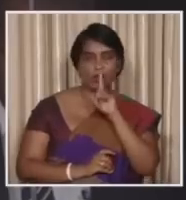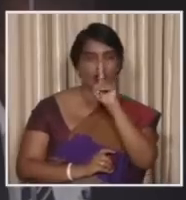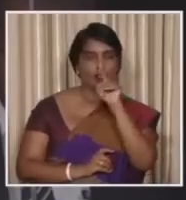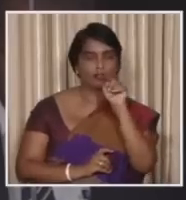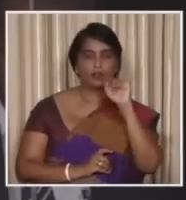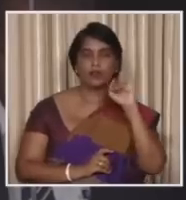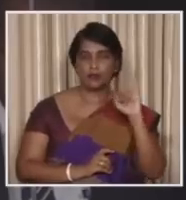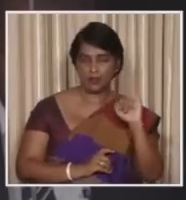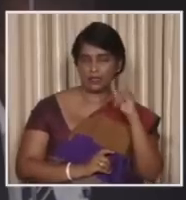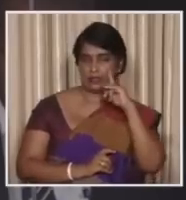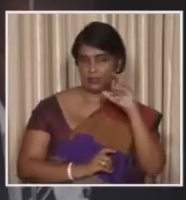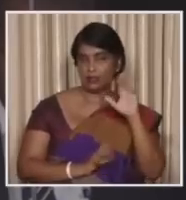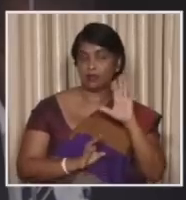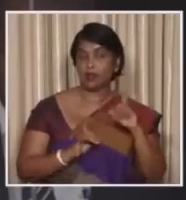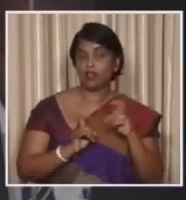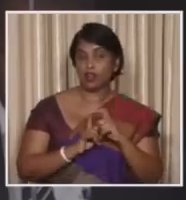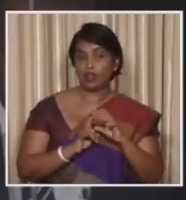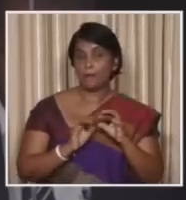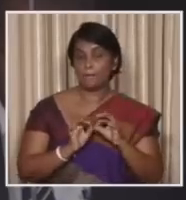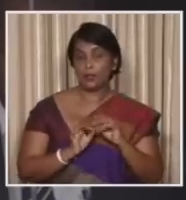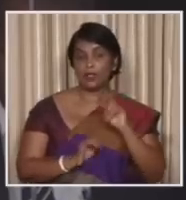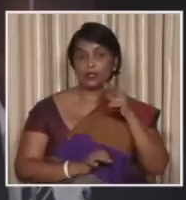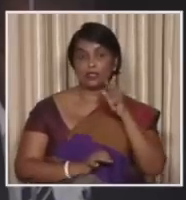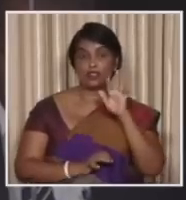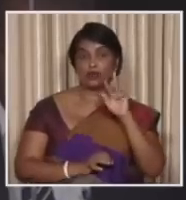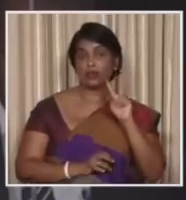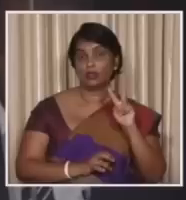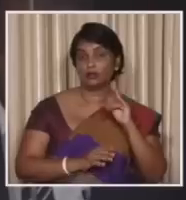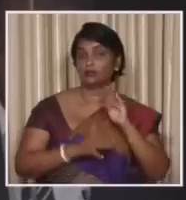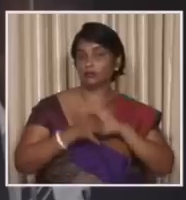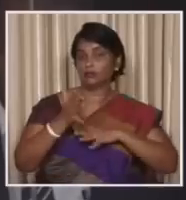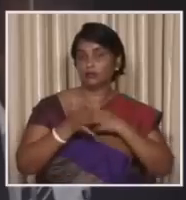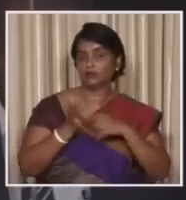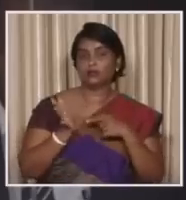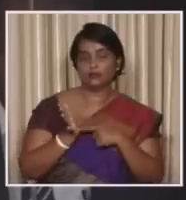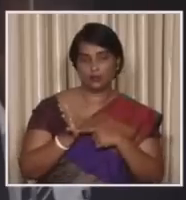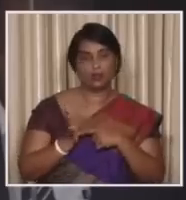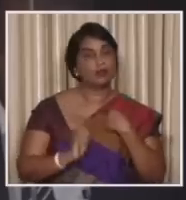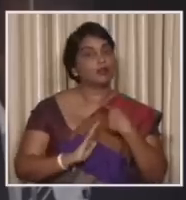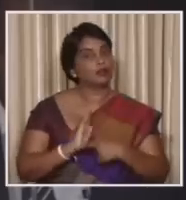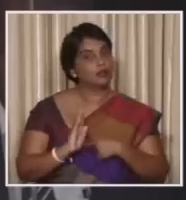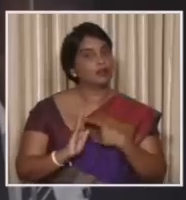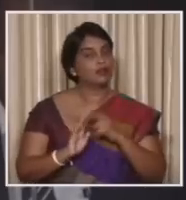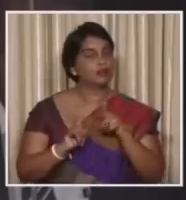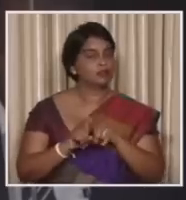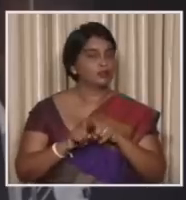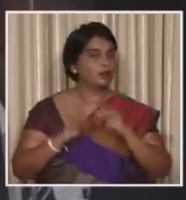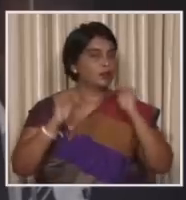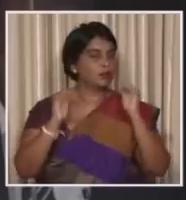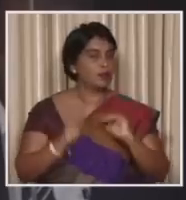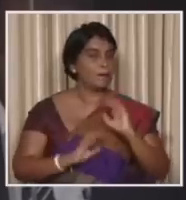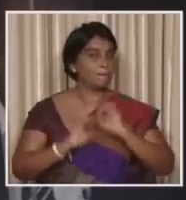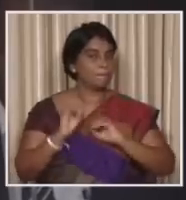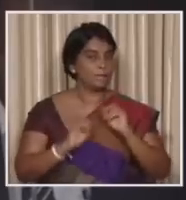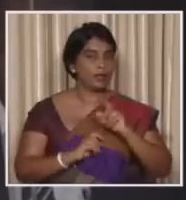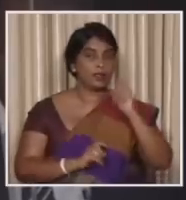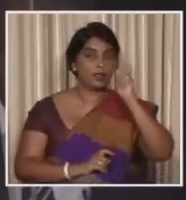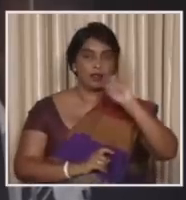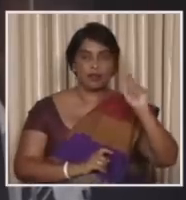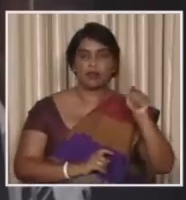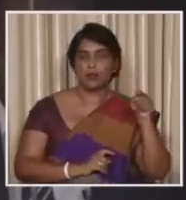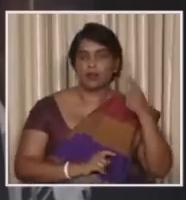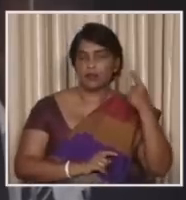हयाई डॉलर बिलियन देशी अनुदायती है लंका वटा पहाड़ी प्रतिशत गत्ता नेपाले